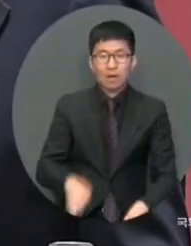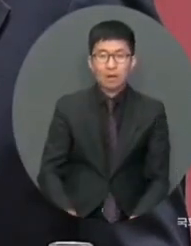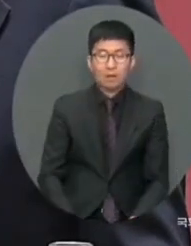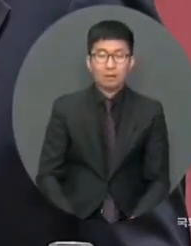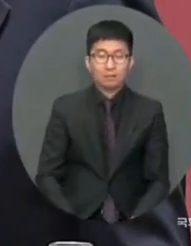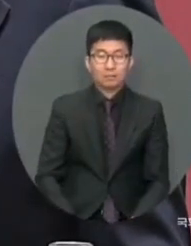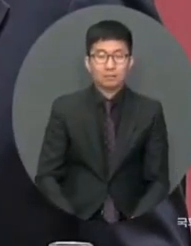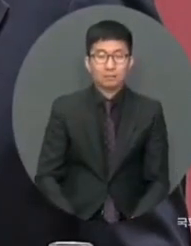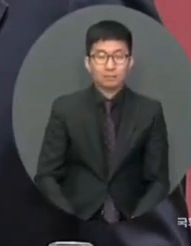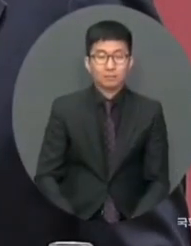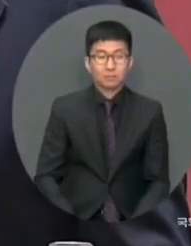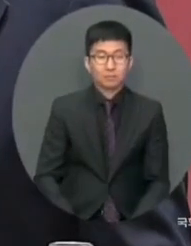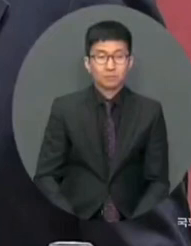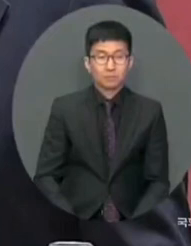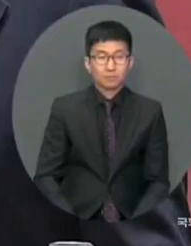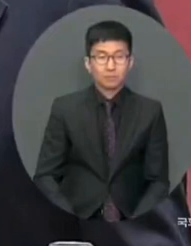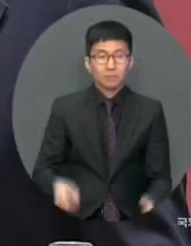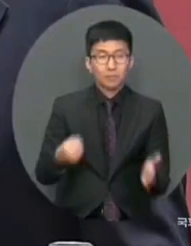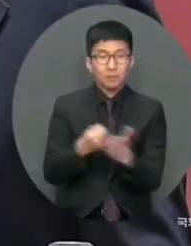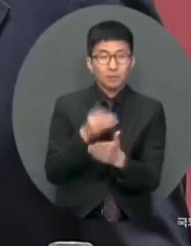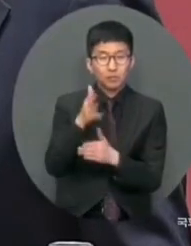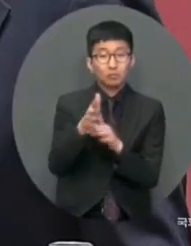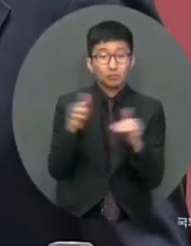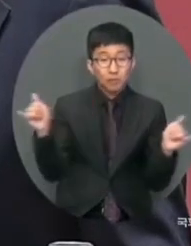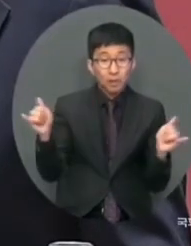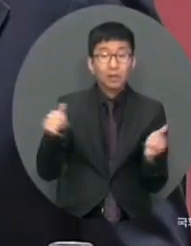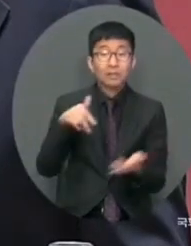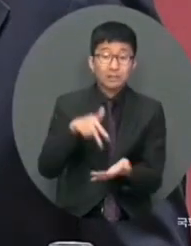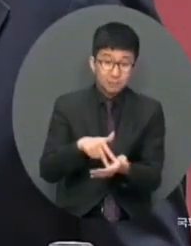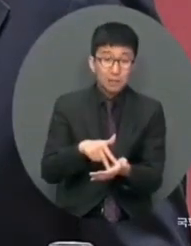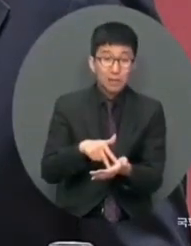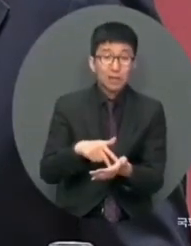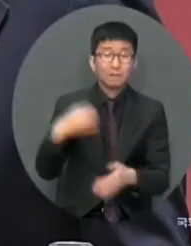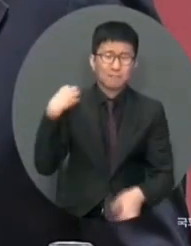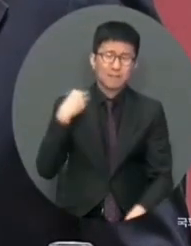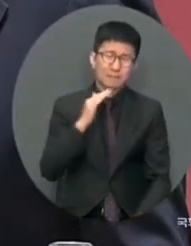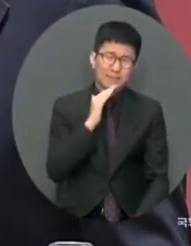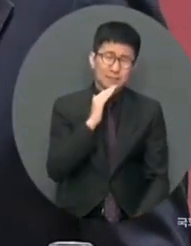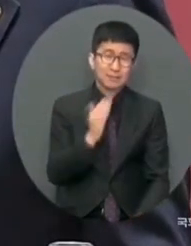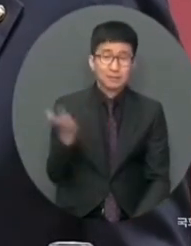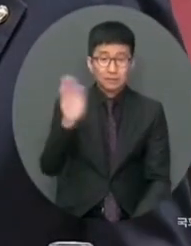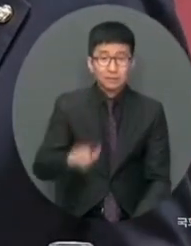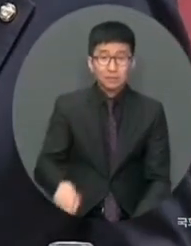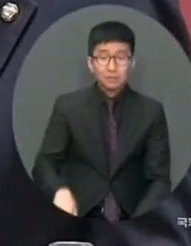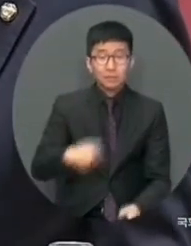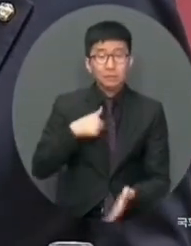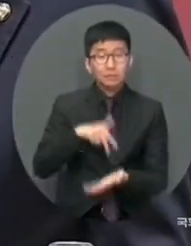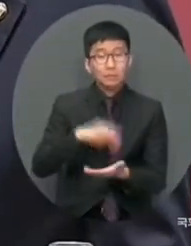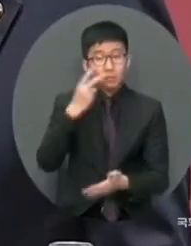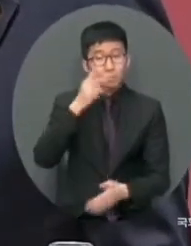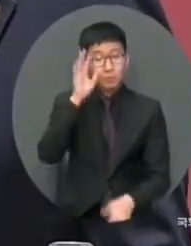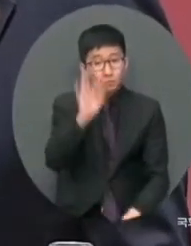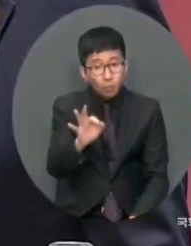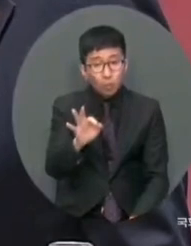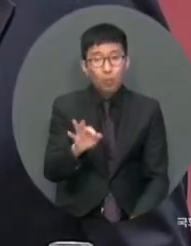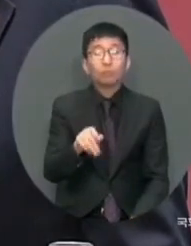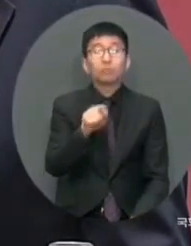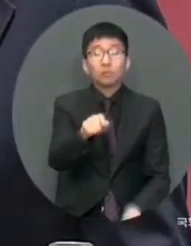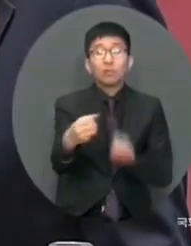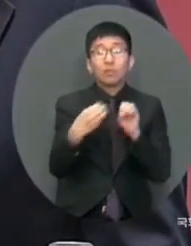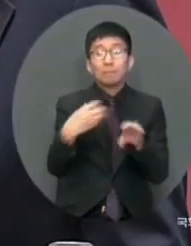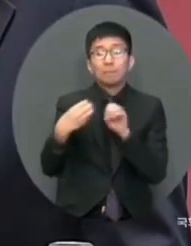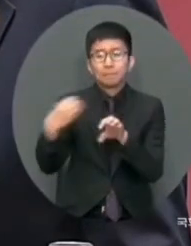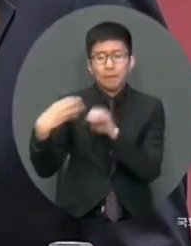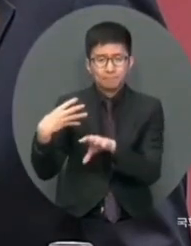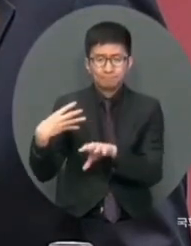않을까 싶거든요. 그래서 이거는 전문가들이 정말 물론 하는 일이기는 한데, 제가 여론조사를 보고 이래서